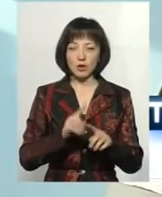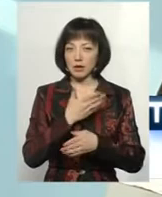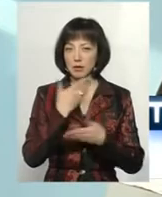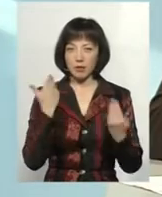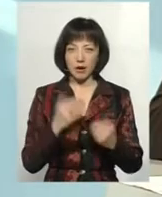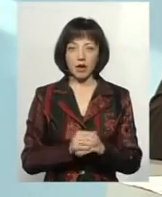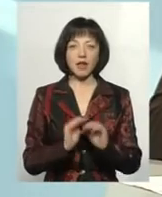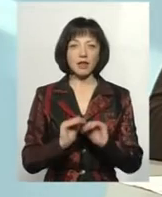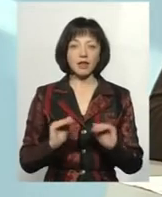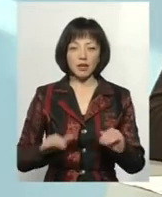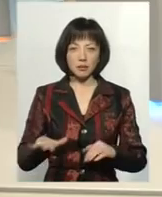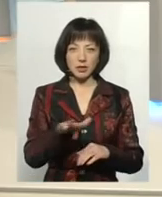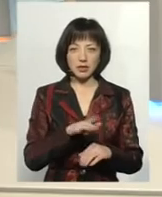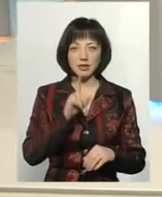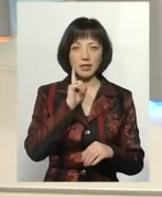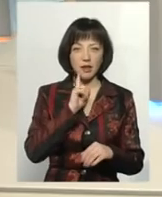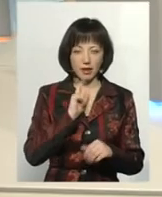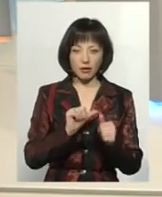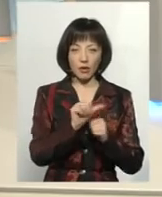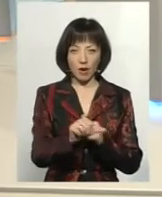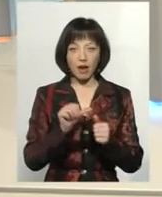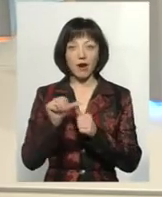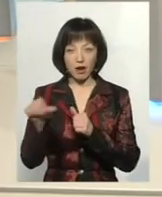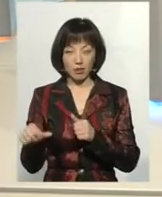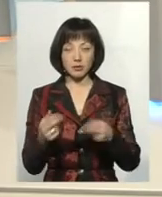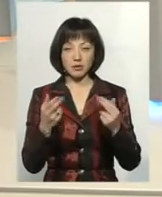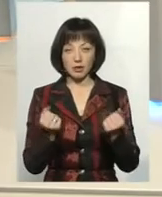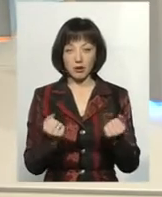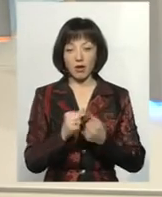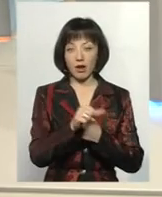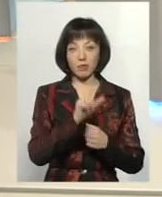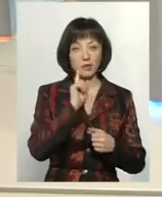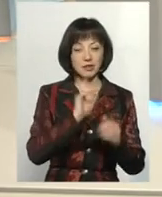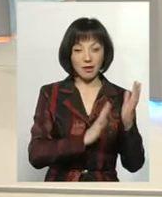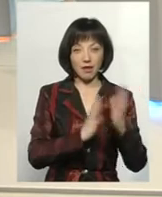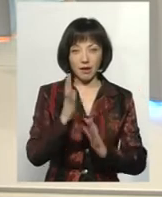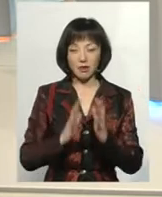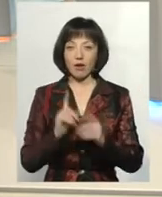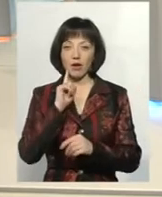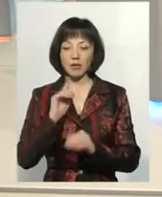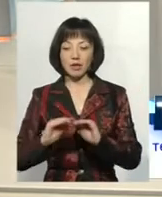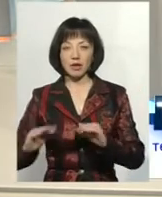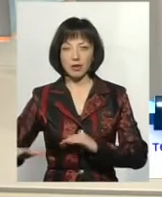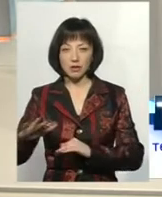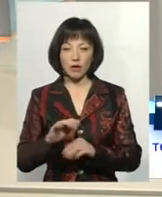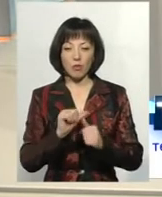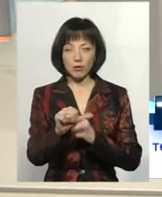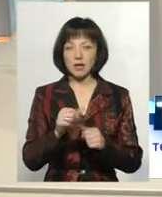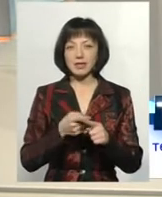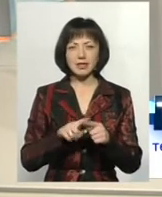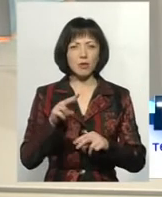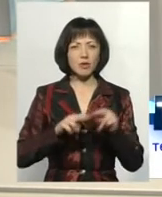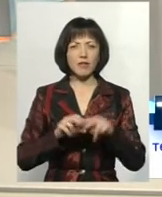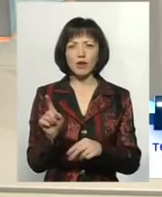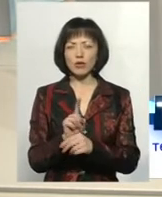дитячий майданчик і, перепрошую, зелений, так ви сказали? Окремо озеленення, окремо дитячий майданчик, окремо стоянка. Це обов'язково, це будівельні норми. І